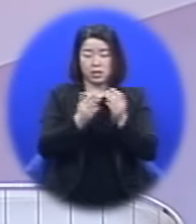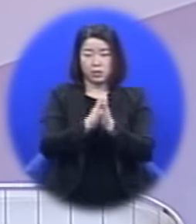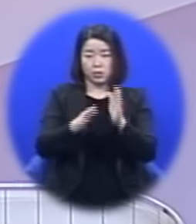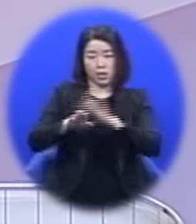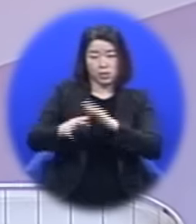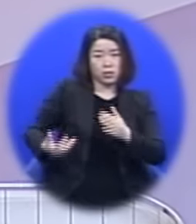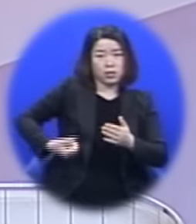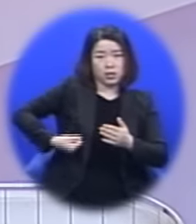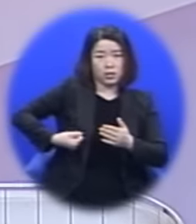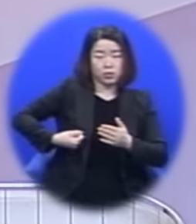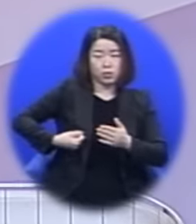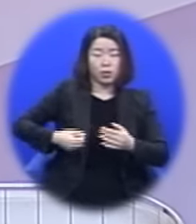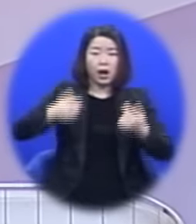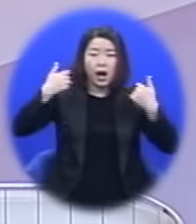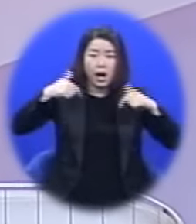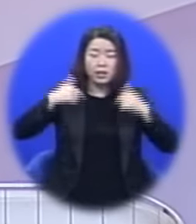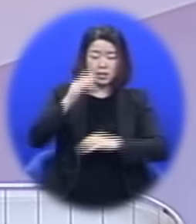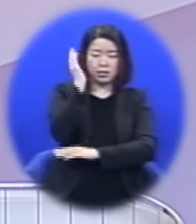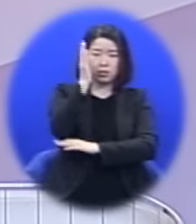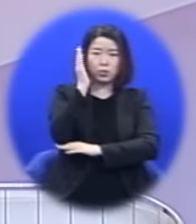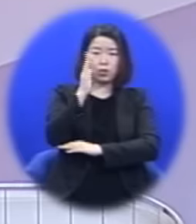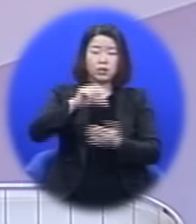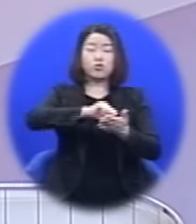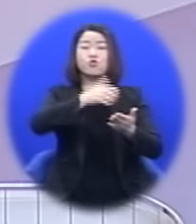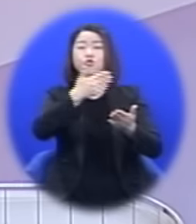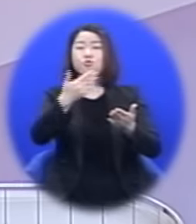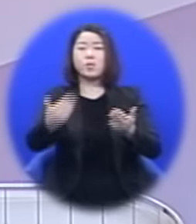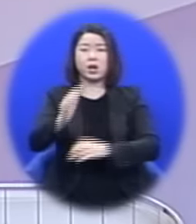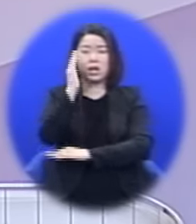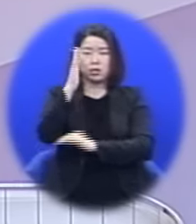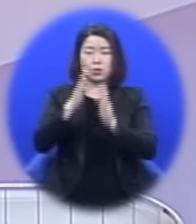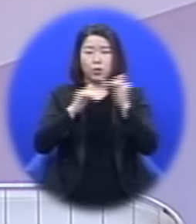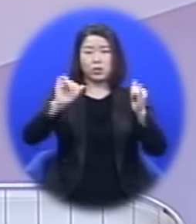들고 설교하는 유명한 설교자가 되었습니다.